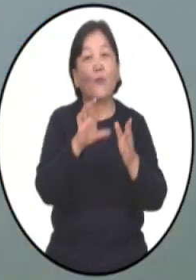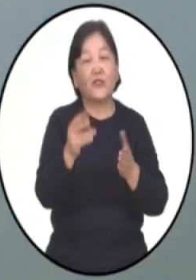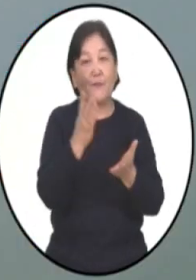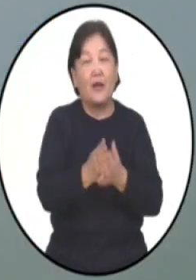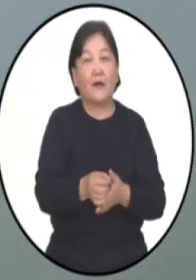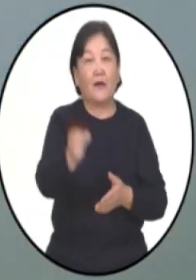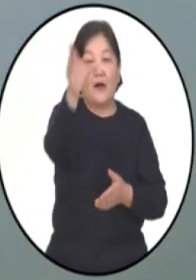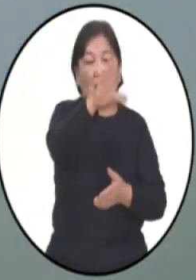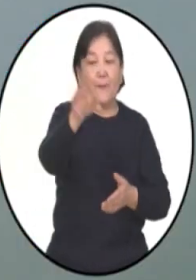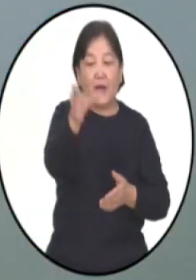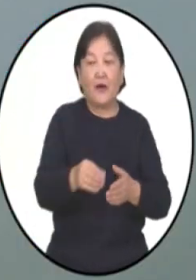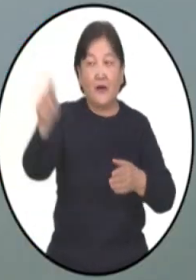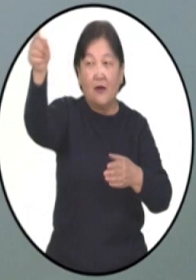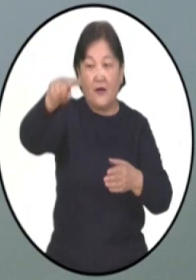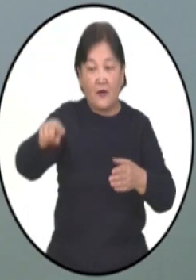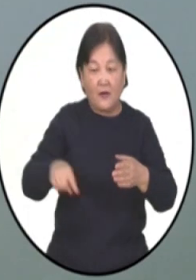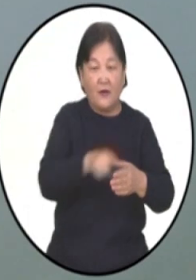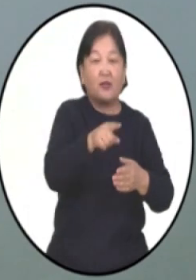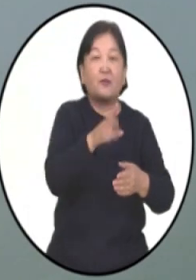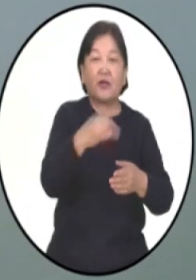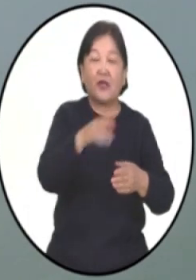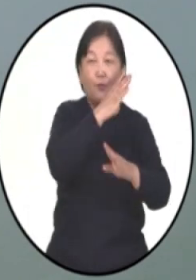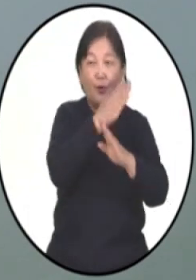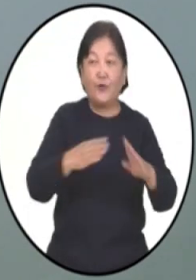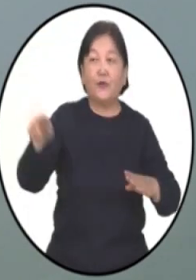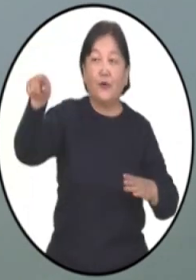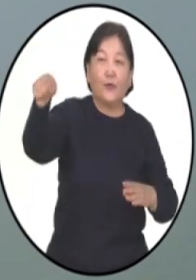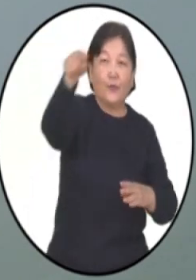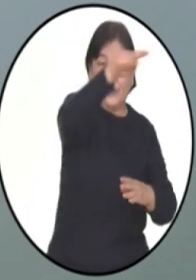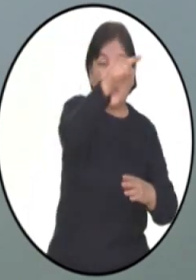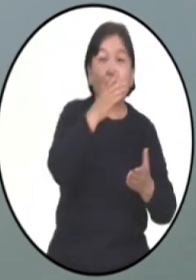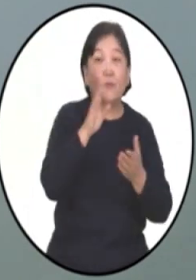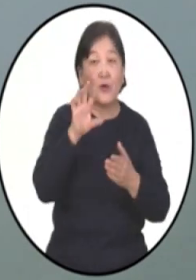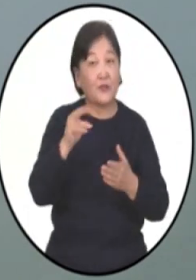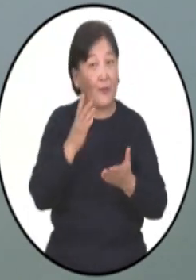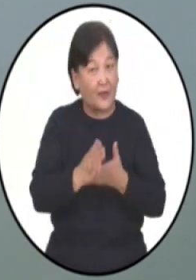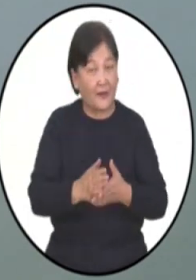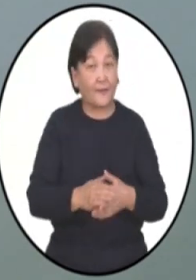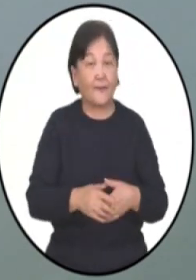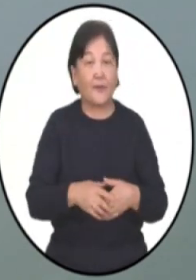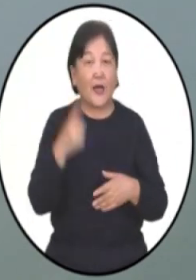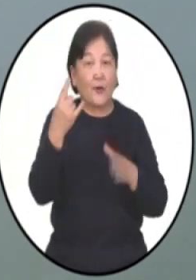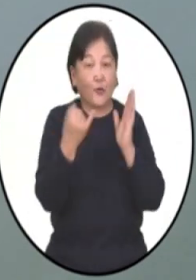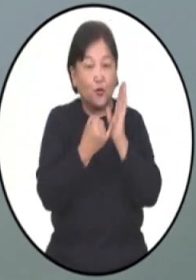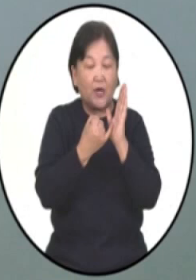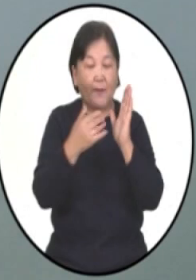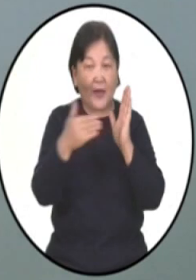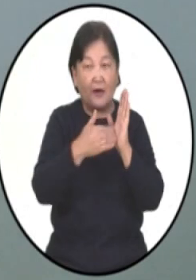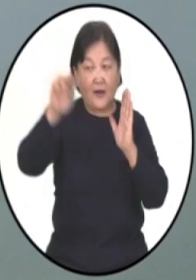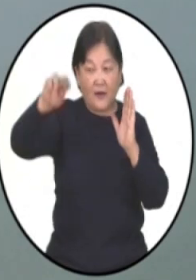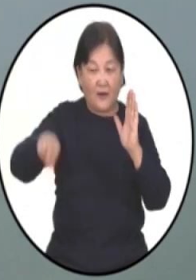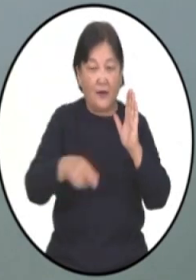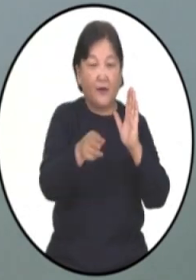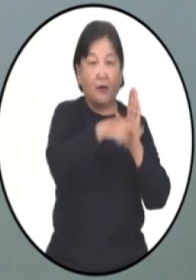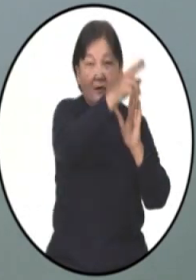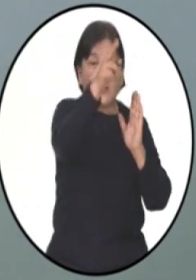За энэ дээр нэг харьцуулт хийх хүмүүс ээ. Урд нь 16,000 км замыг туулж бараа бүтээгдэхүүн тээвэрлэдэг юм бол одоо шинэ замаар 10,000 км